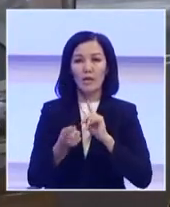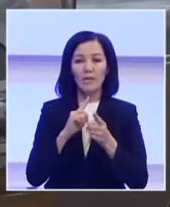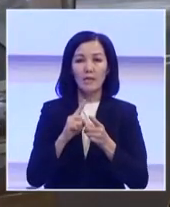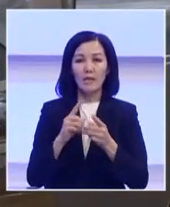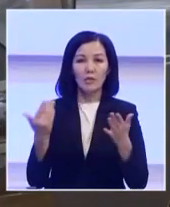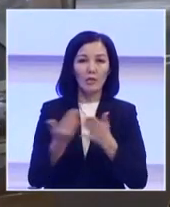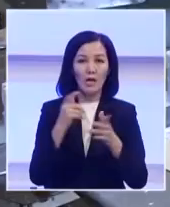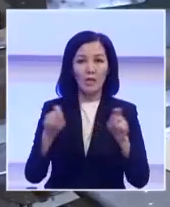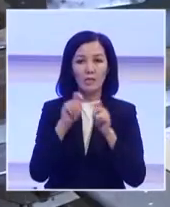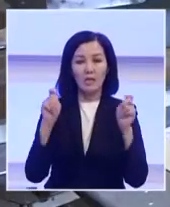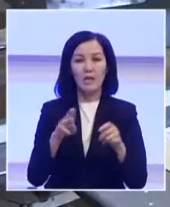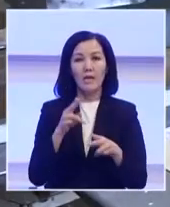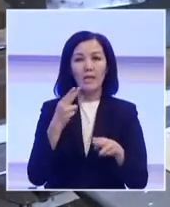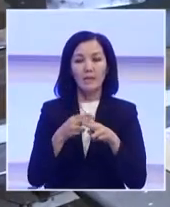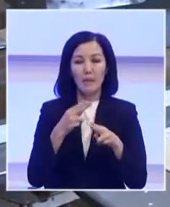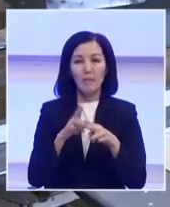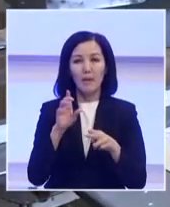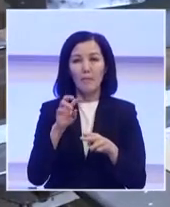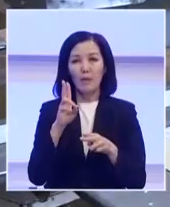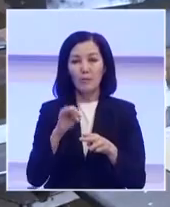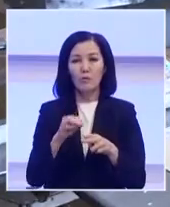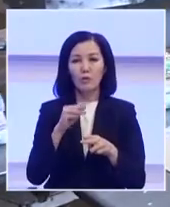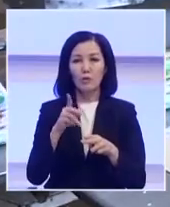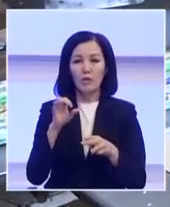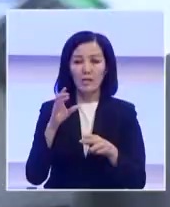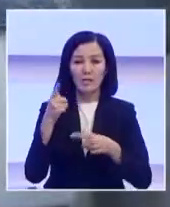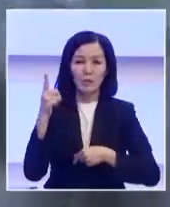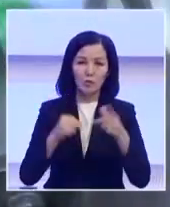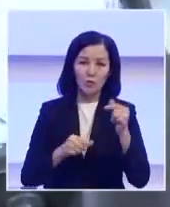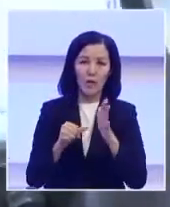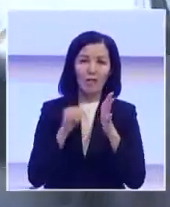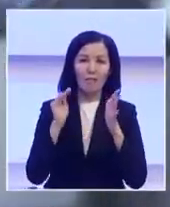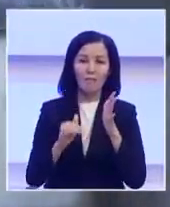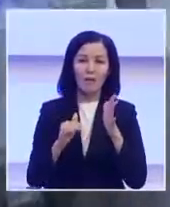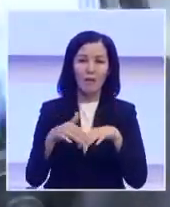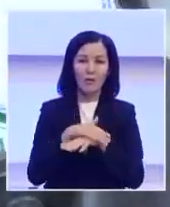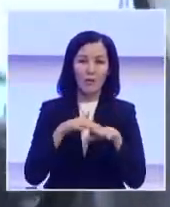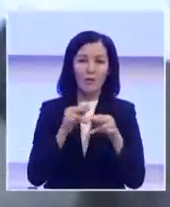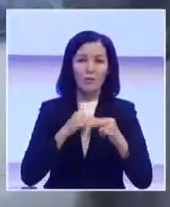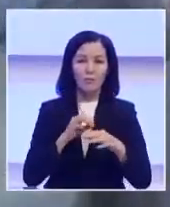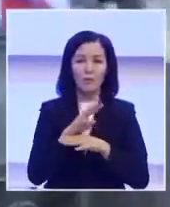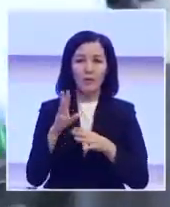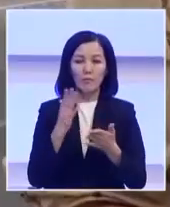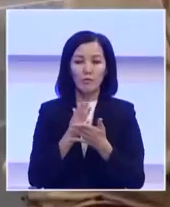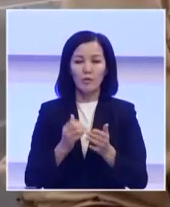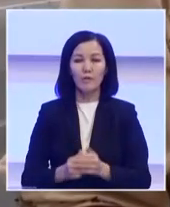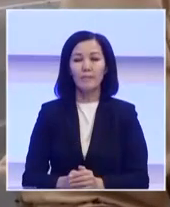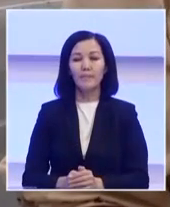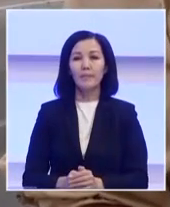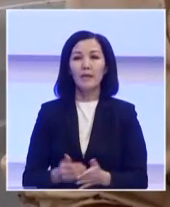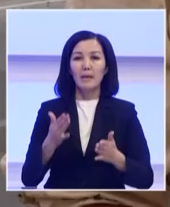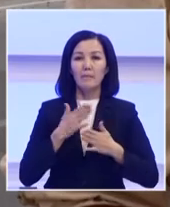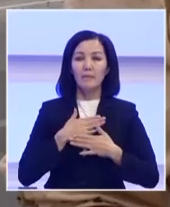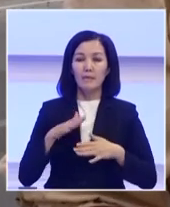Мәселен, темірбетон, жылсы сүт, жетсу, мажико сындылар. Барлығы 6000-нан аса тұрғынды жұмыспен қамтып отыр. Мына біз